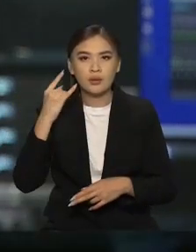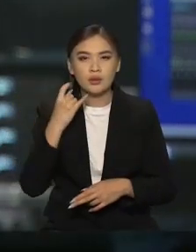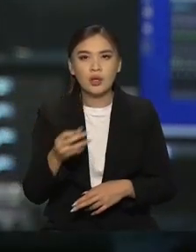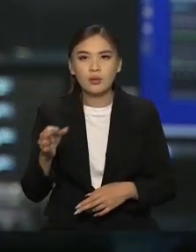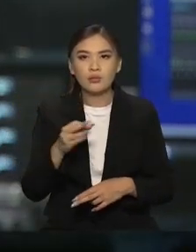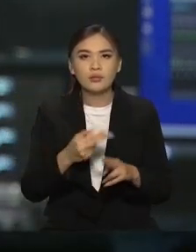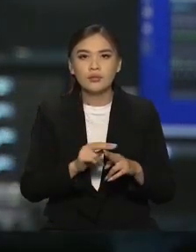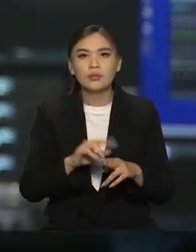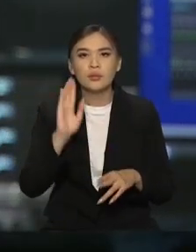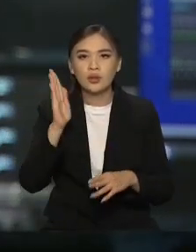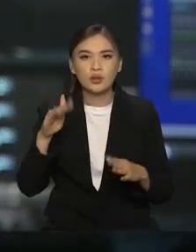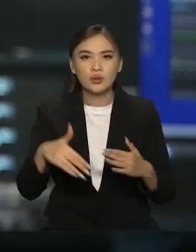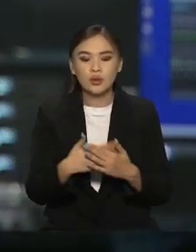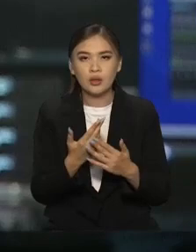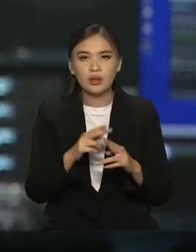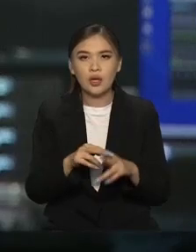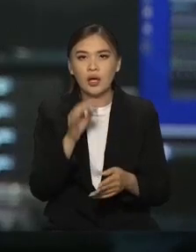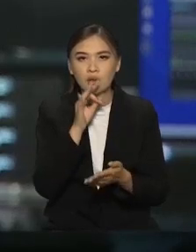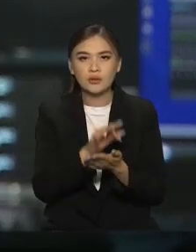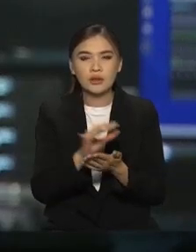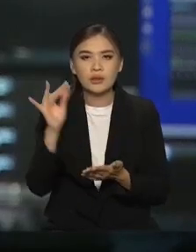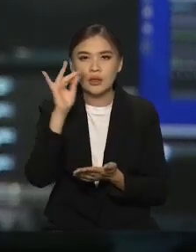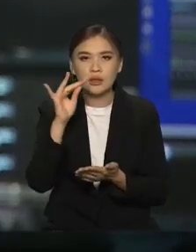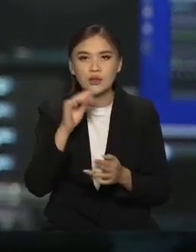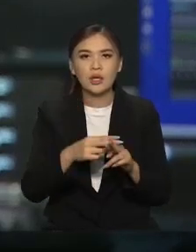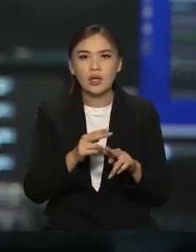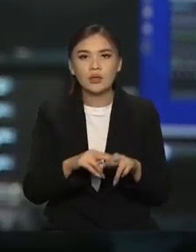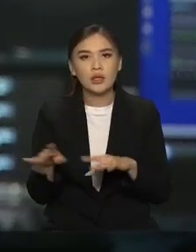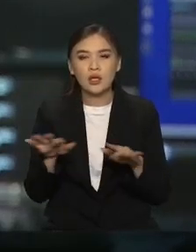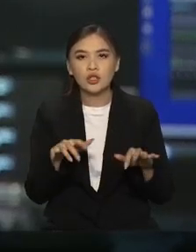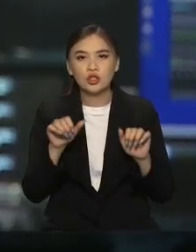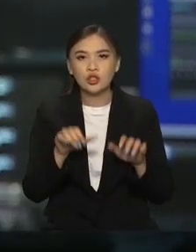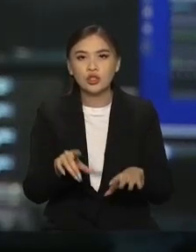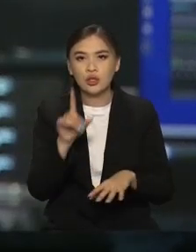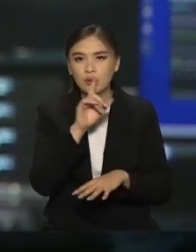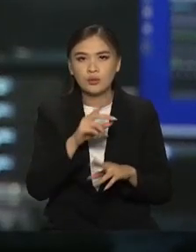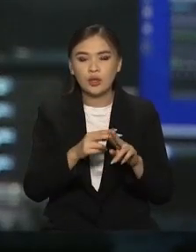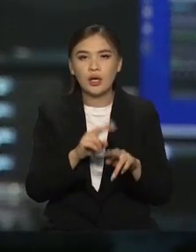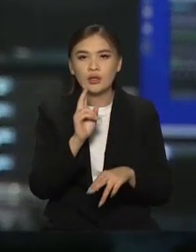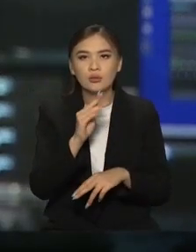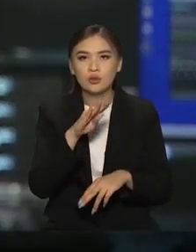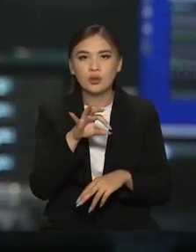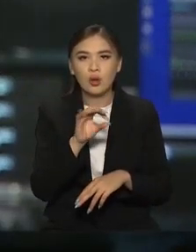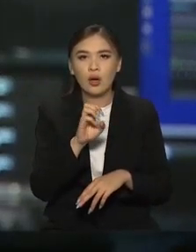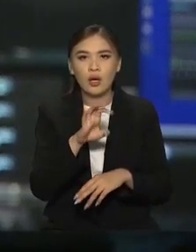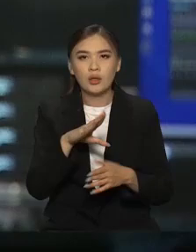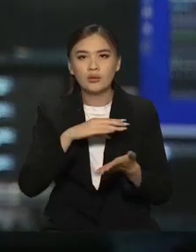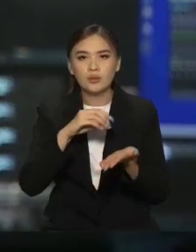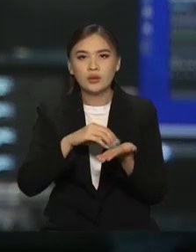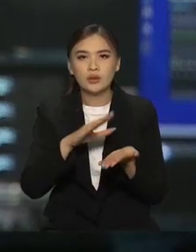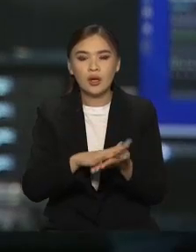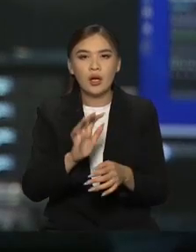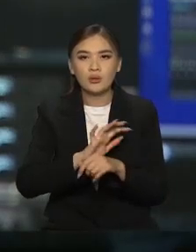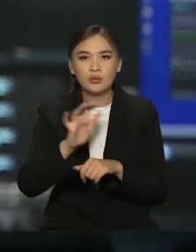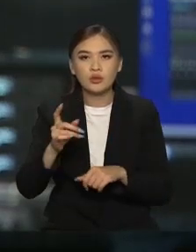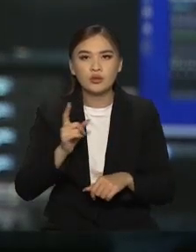область. Наступает ответственный исторический момент, и без кардинальных решений не обойтись. Касым-Жомарт Токаев подчеркнул, что ждет от правительства